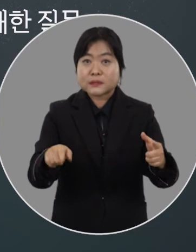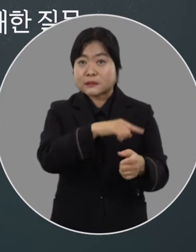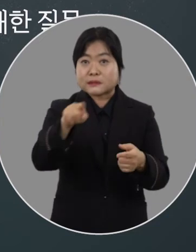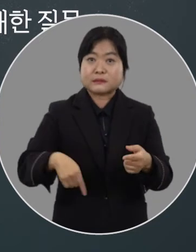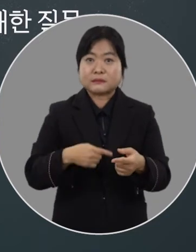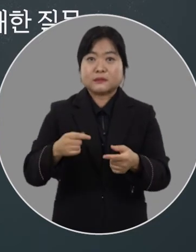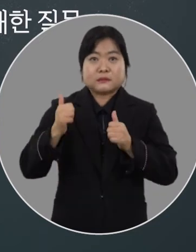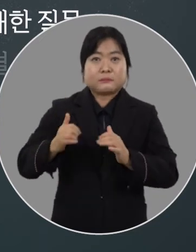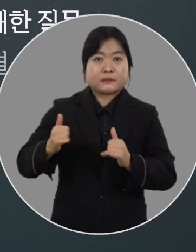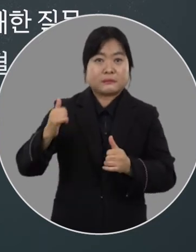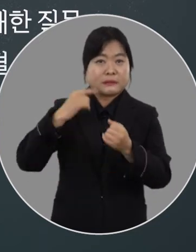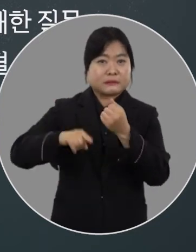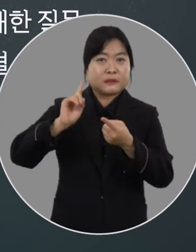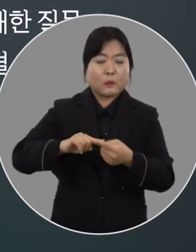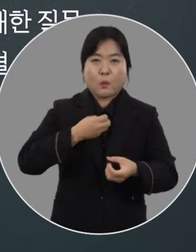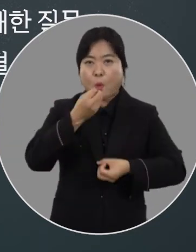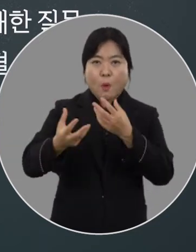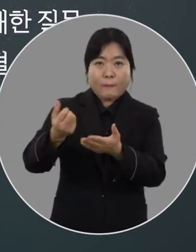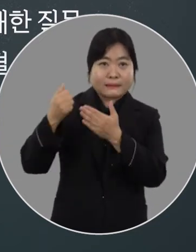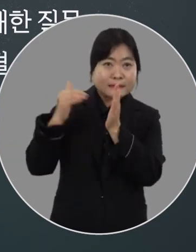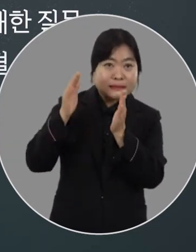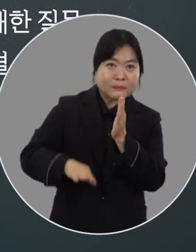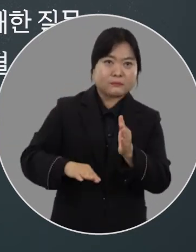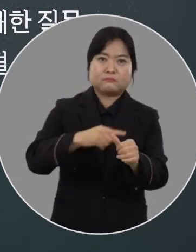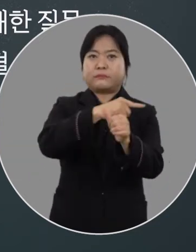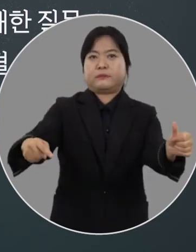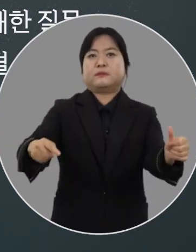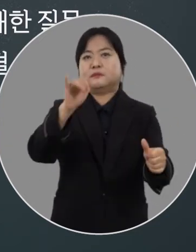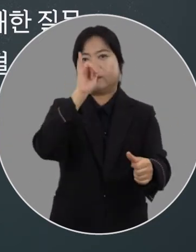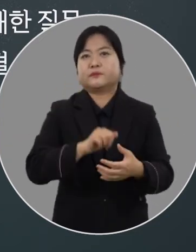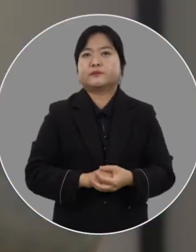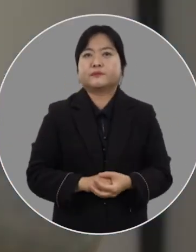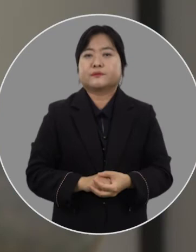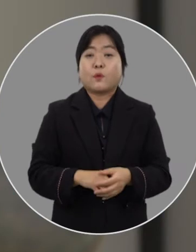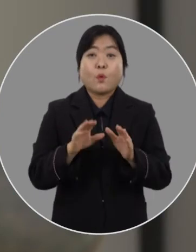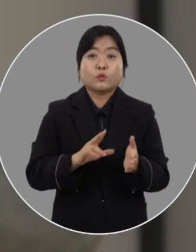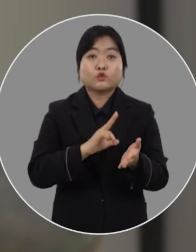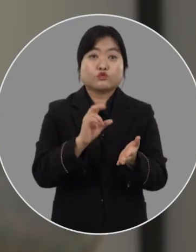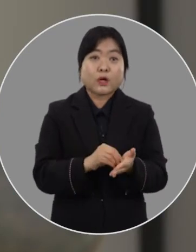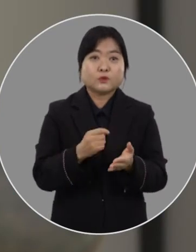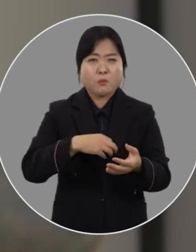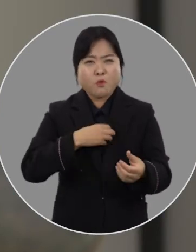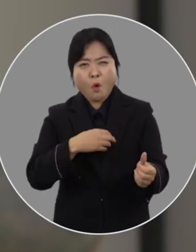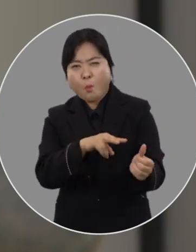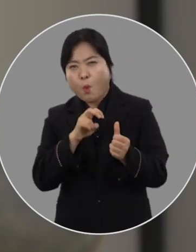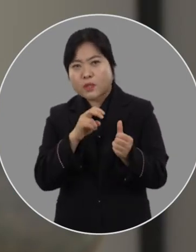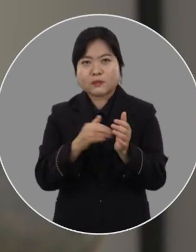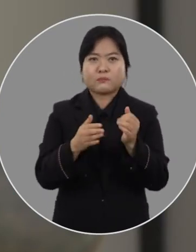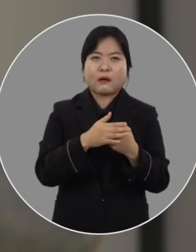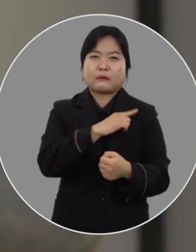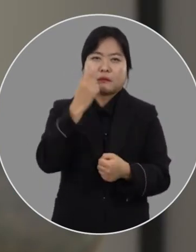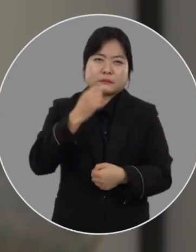그들의 뜻대로 했음에도 불구하고 판결과 처형은 이어졌던 것이었습니다. 오늘의 주제가 혐오이기 때문에